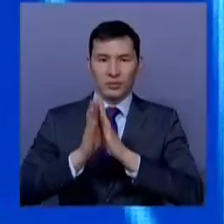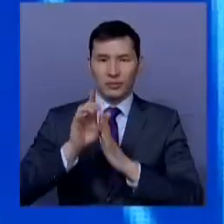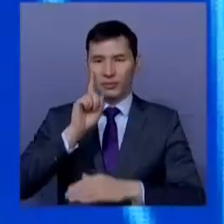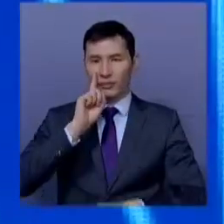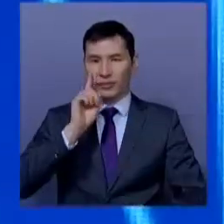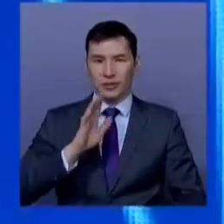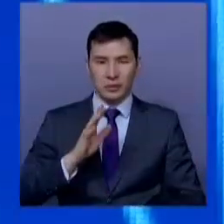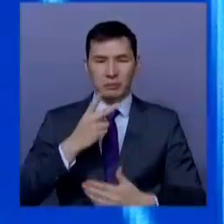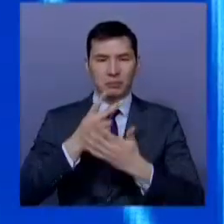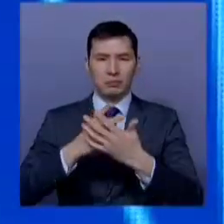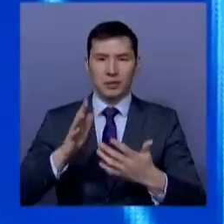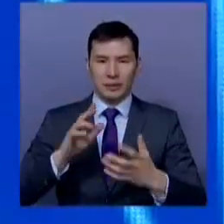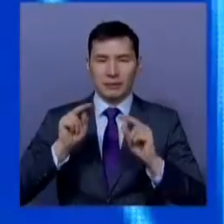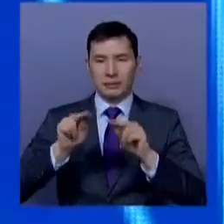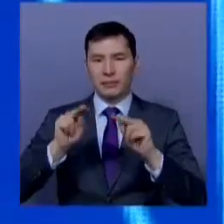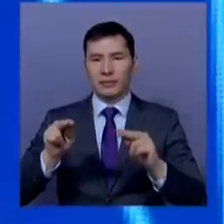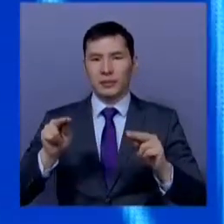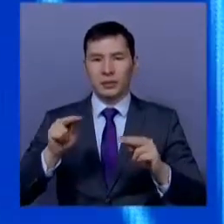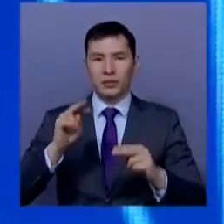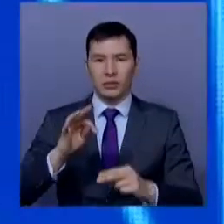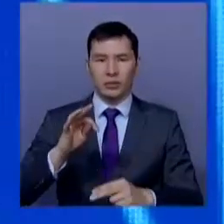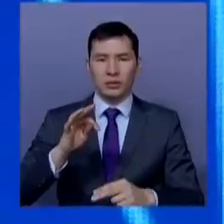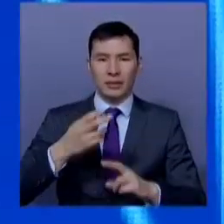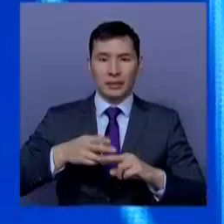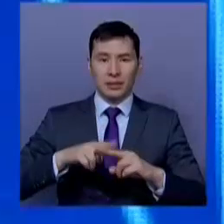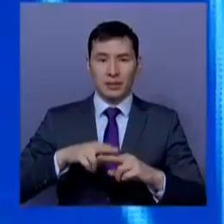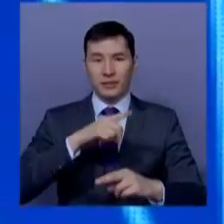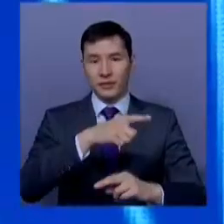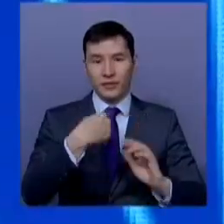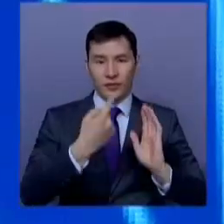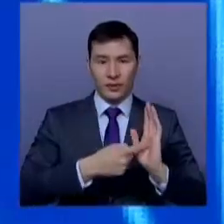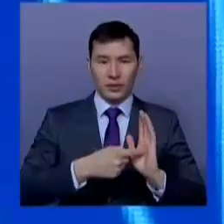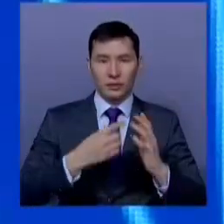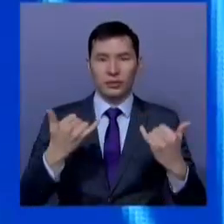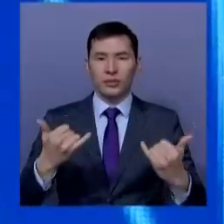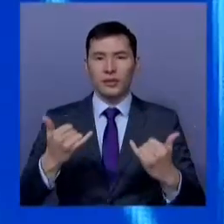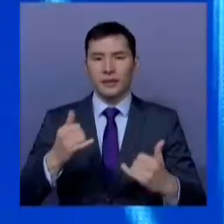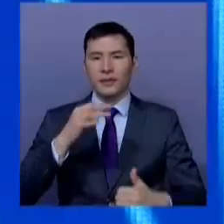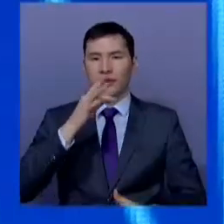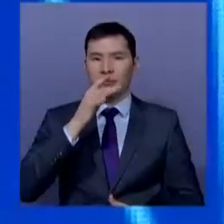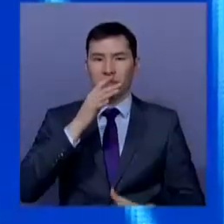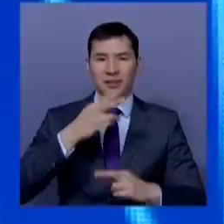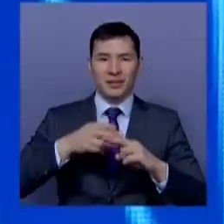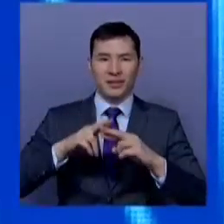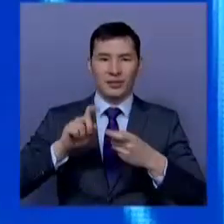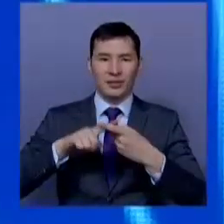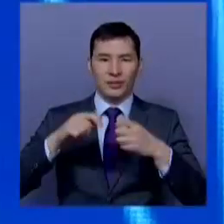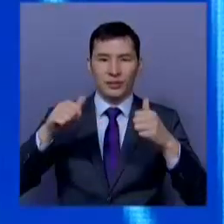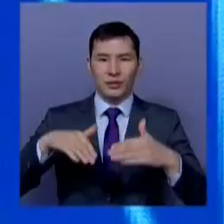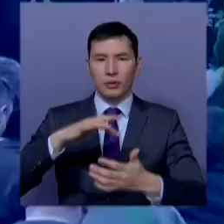жағдай ешқашан дұрысқа жағдайға жетпейді деп ойлаймын. Сол себептенен қазіргі мына шешім бойынша